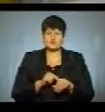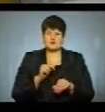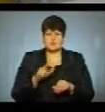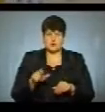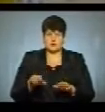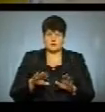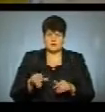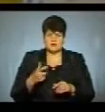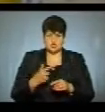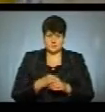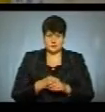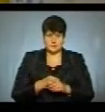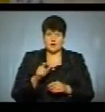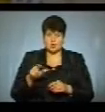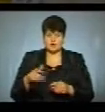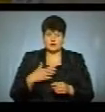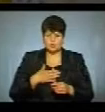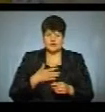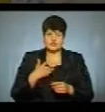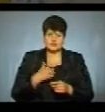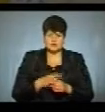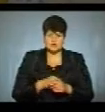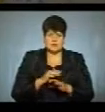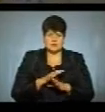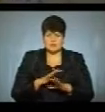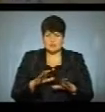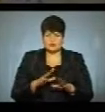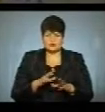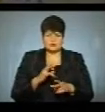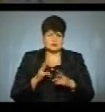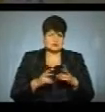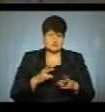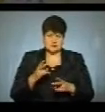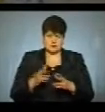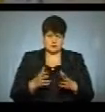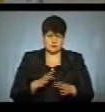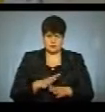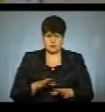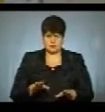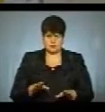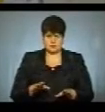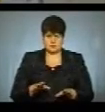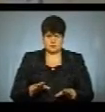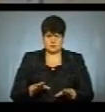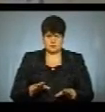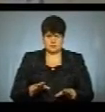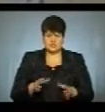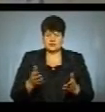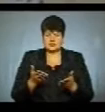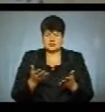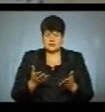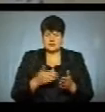щеплення. Ці люди, які в нас щепляться, ну, не було, що скарг, скільки ми людей не пощепили, скарг не було. Що якась, чи